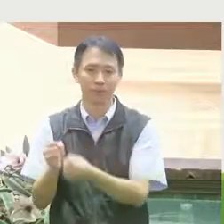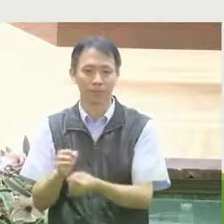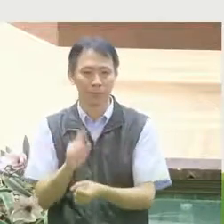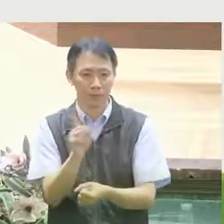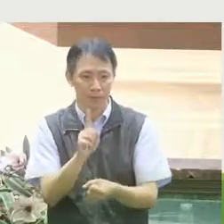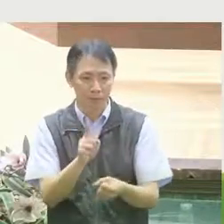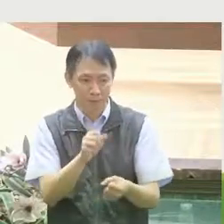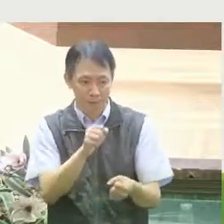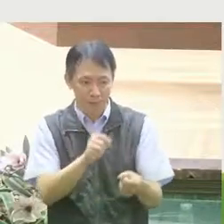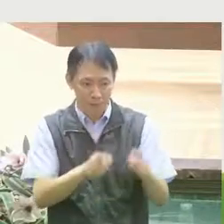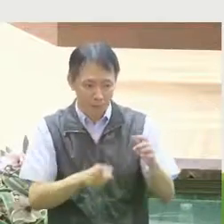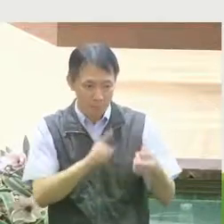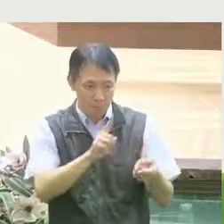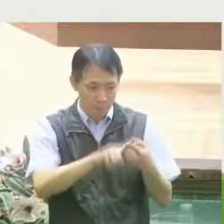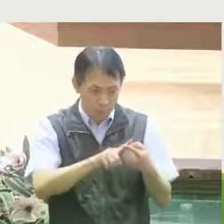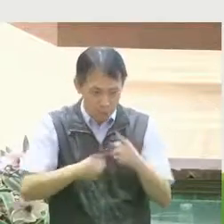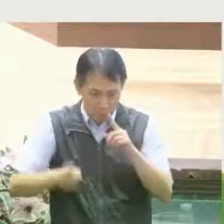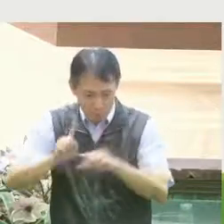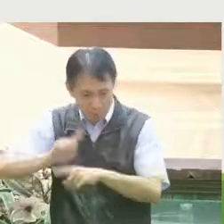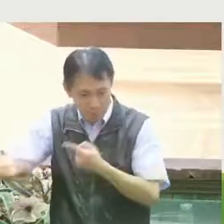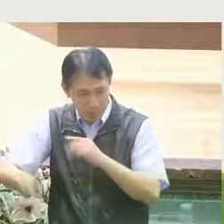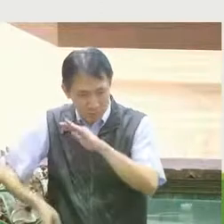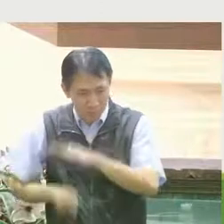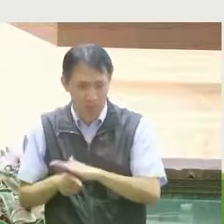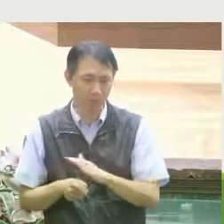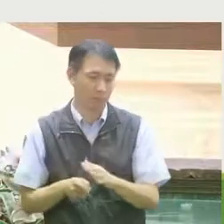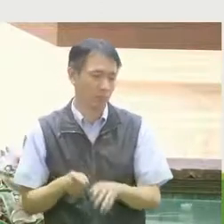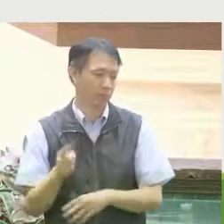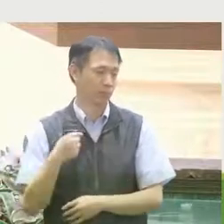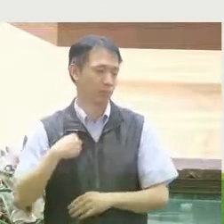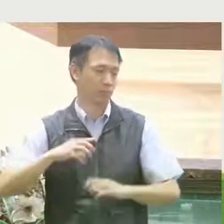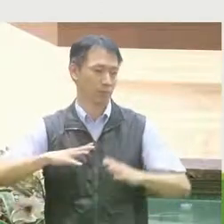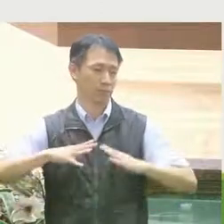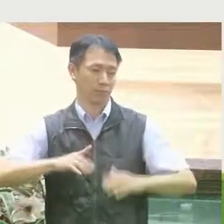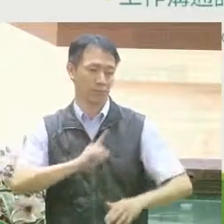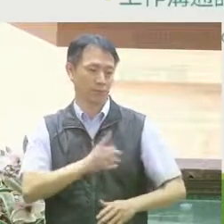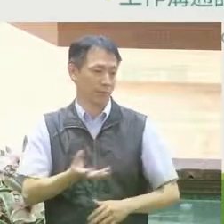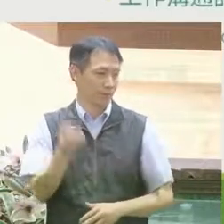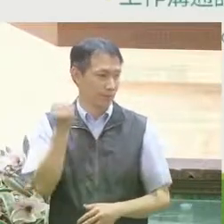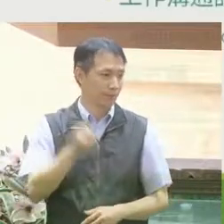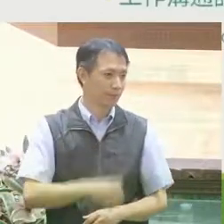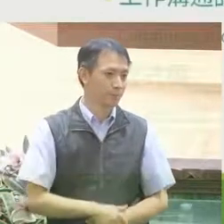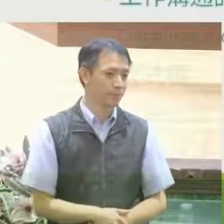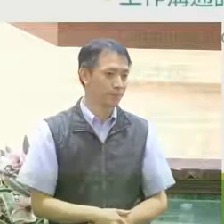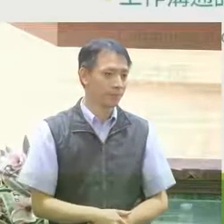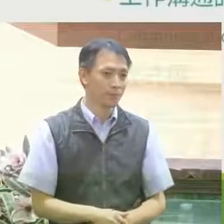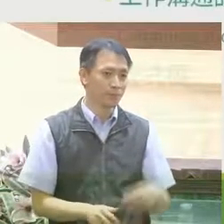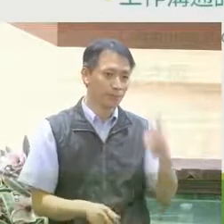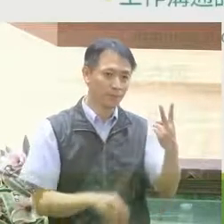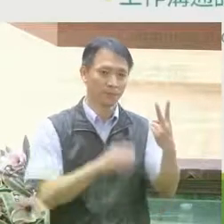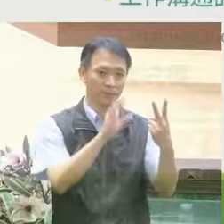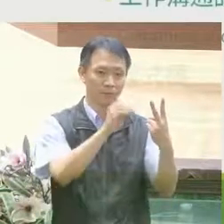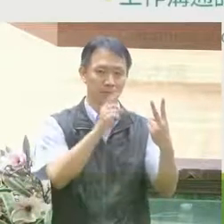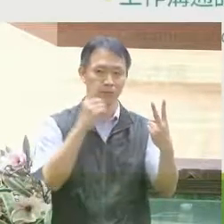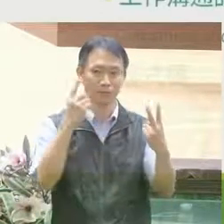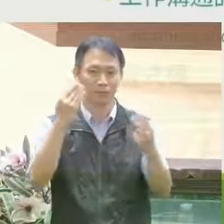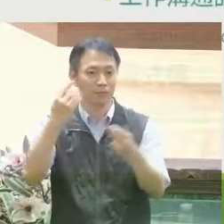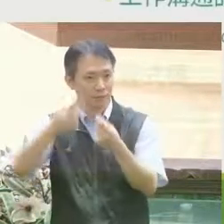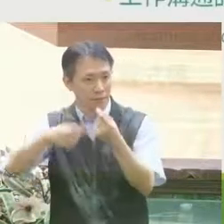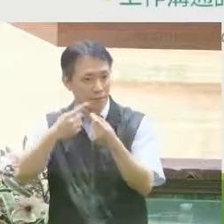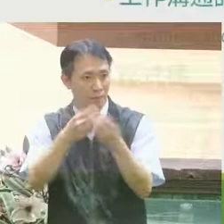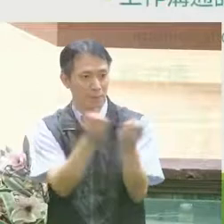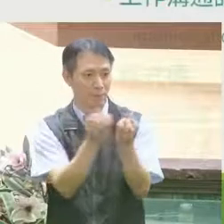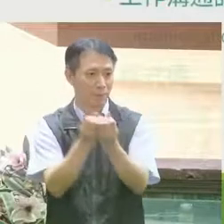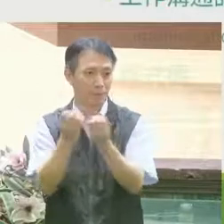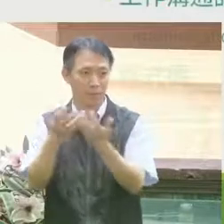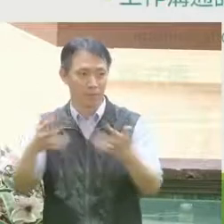是合法，什么是违法，都可以是当局说了算。在2019年发生太多事情，